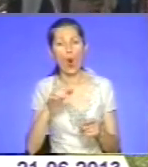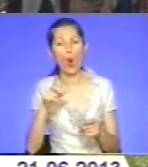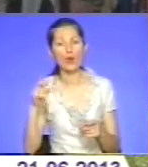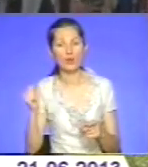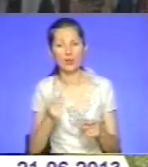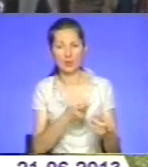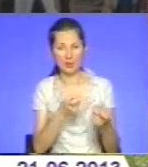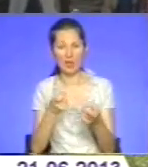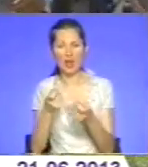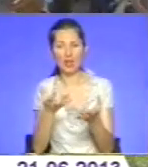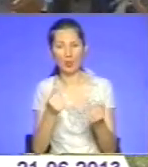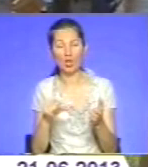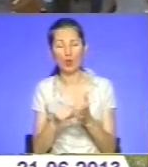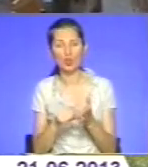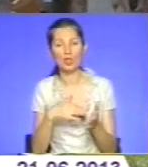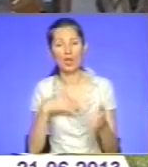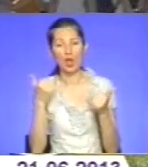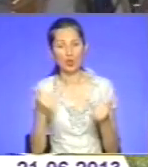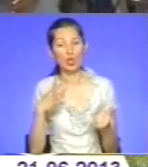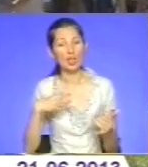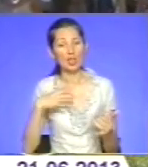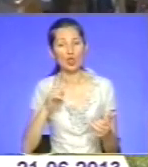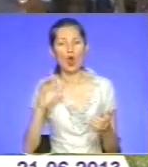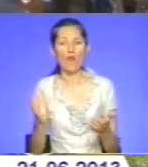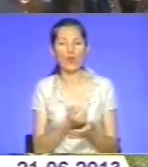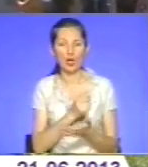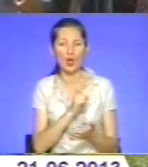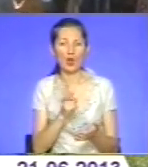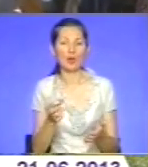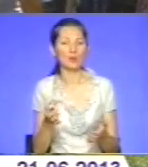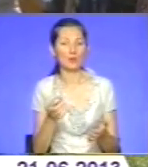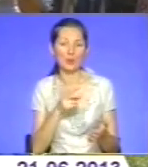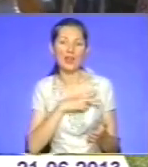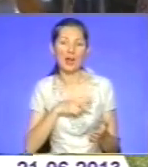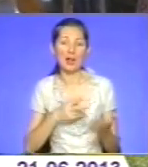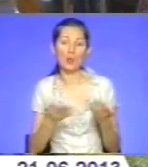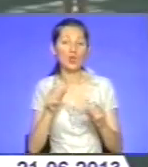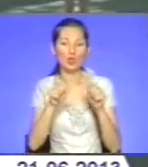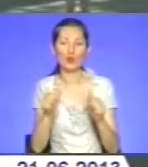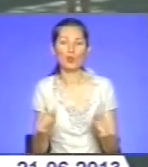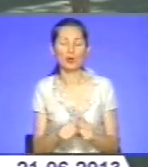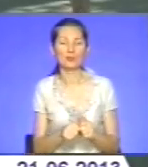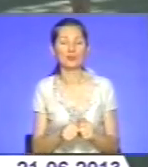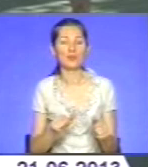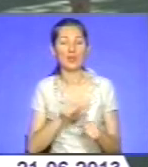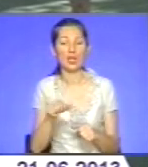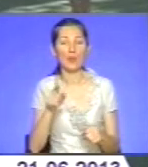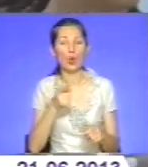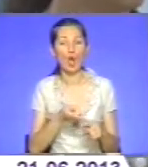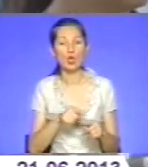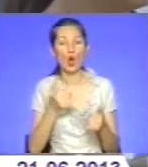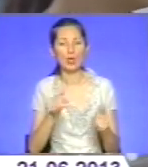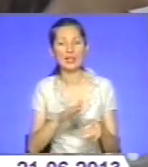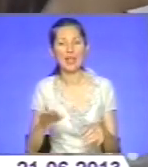стріляла, брала участь. Я сьогодні надіюся, що виграю яку-небудь медаль або і кубок. Окрім цього, для дітей провели